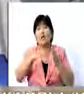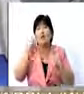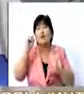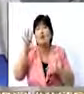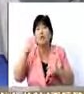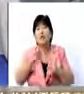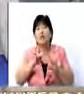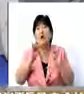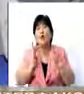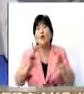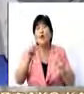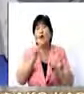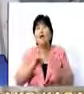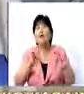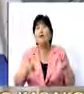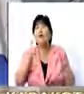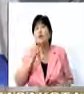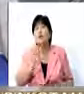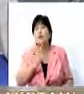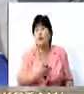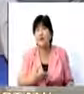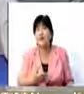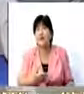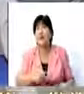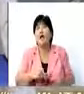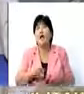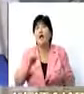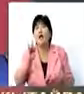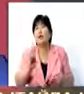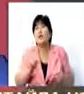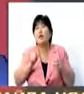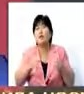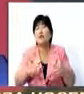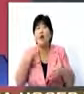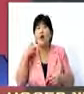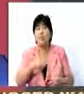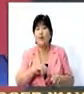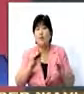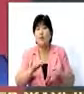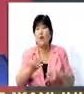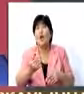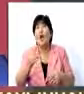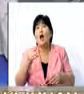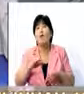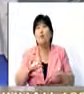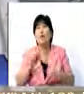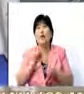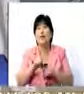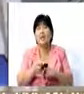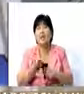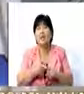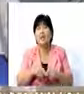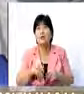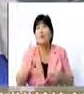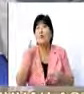қойып, және орындықтарға, әр орындыққа бір-бір кресло безопасности орнаттық. Таналар баласын тапсырғаннан кейін біз ол